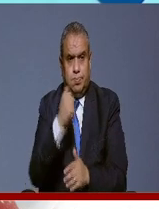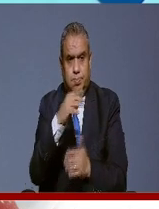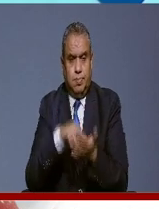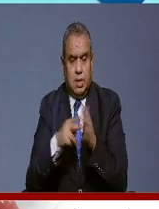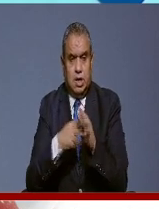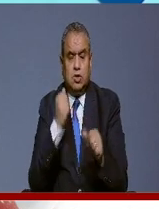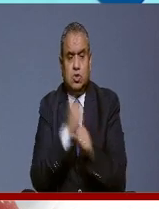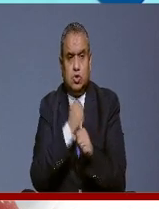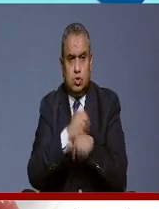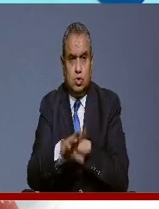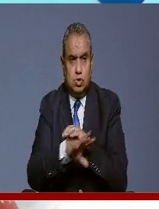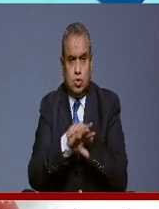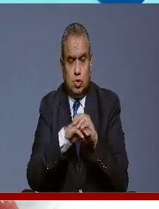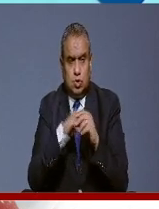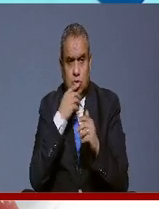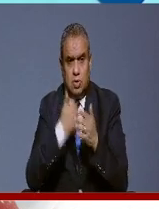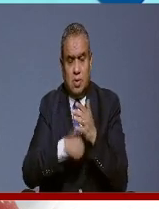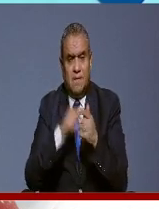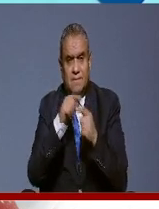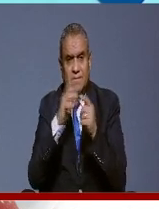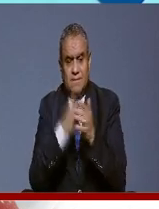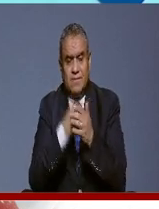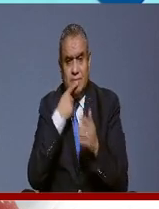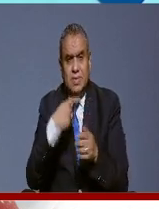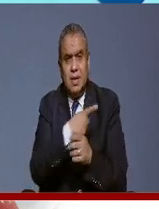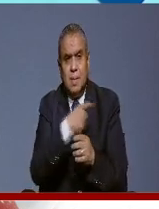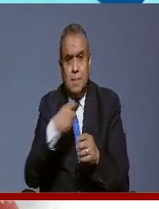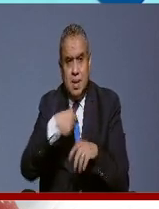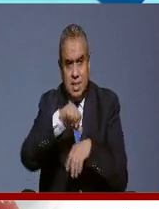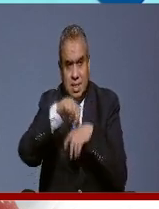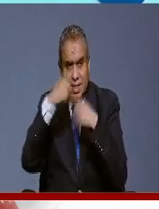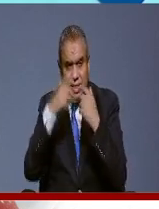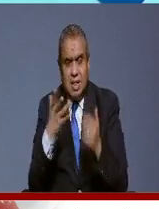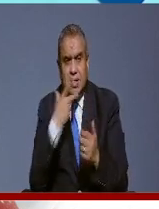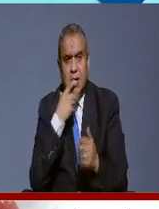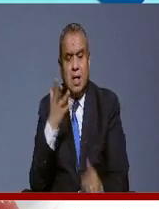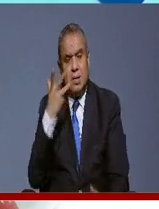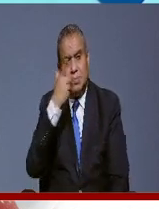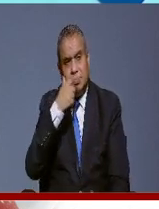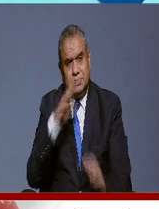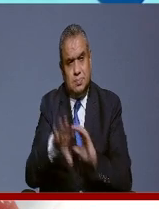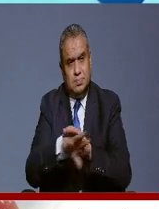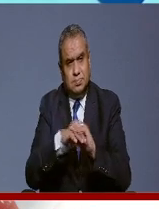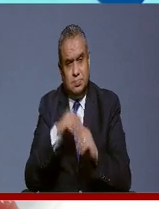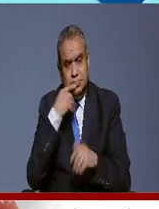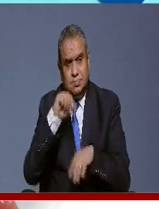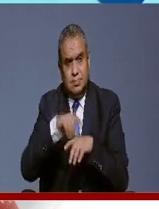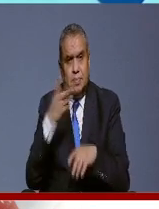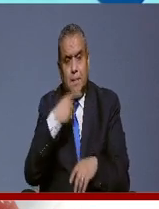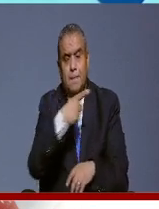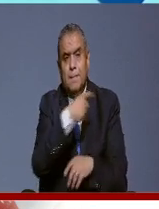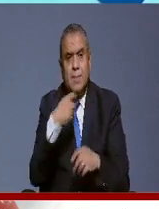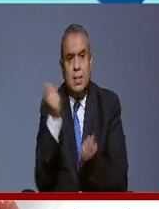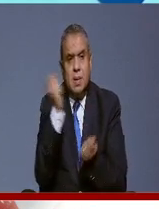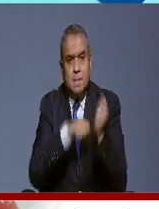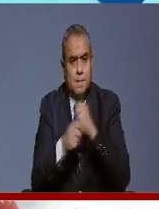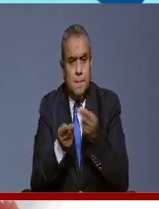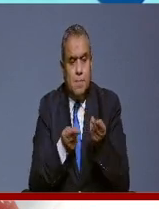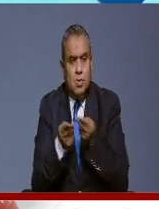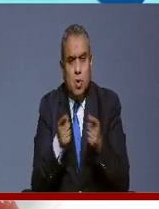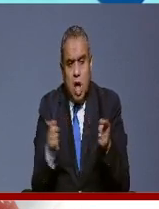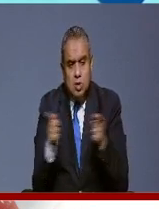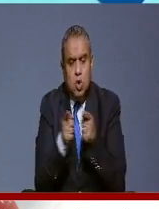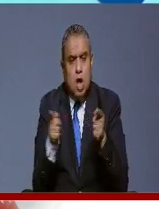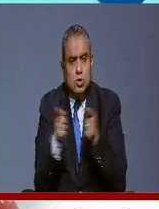تشغيل. يعني عايز أقول لحضرتك إن الميت قطعة دول يطلعون على الأقل 100 مصنع متوسط